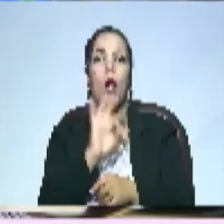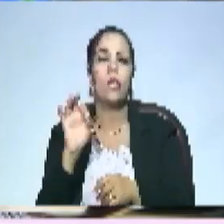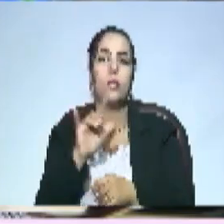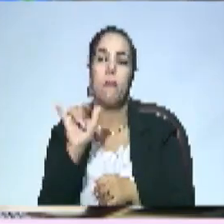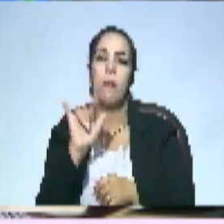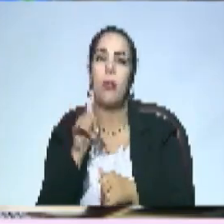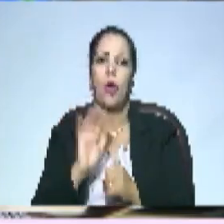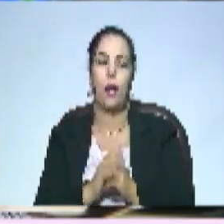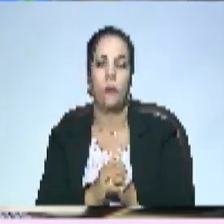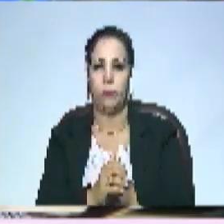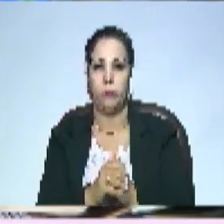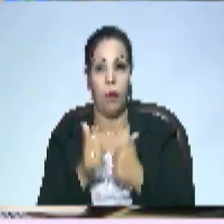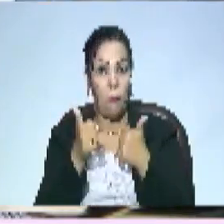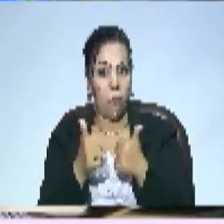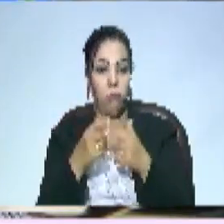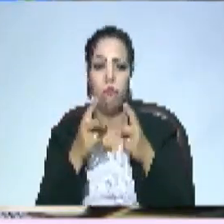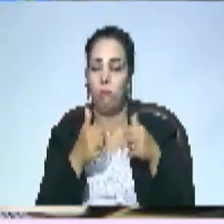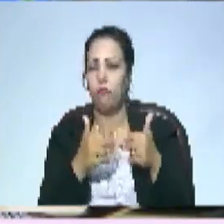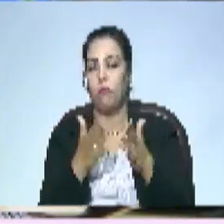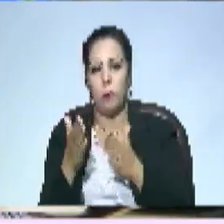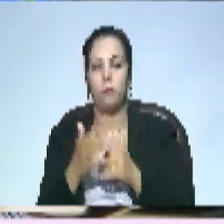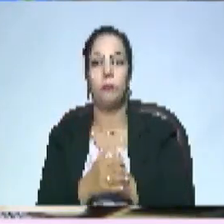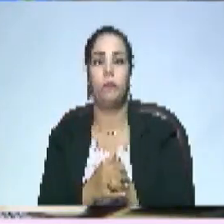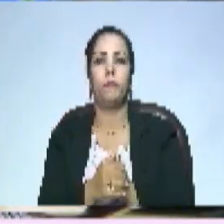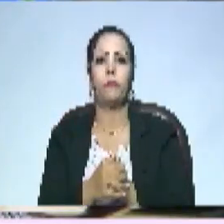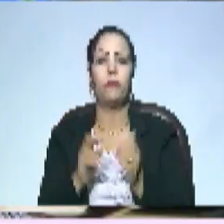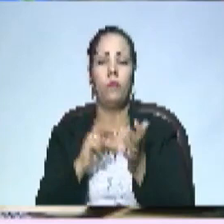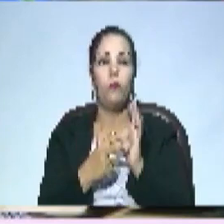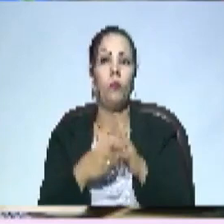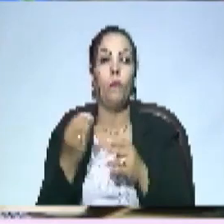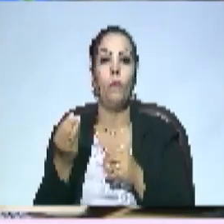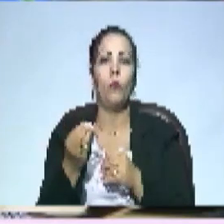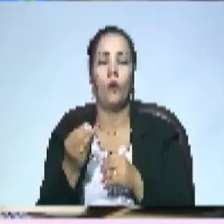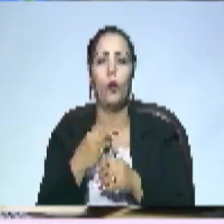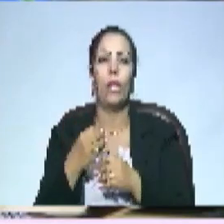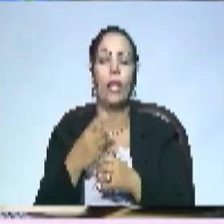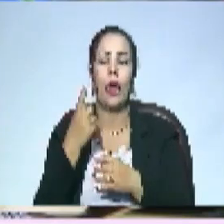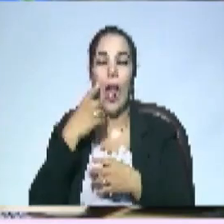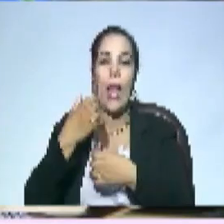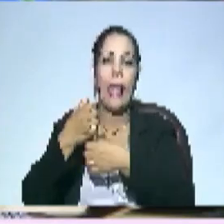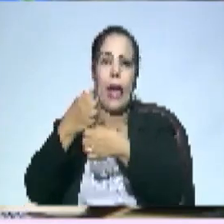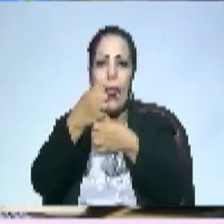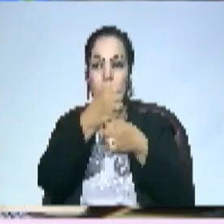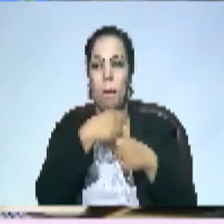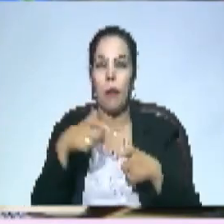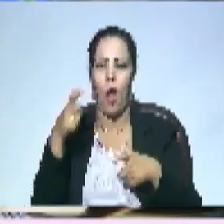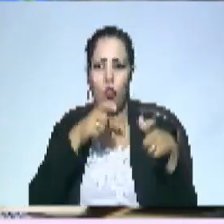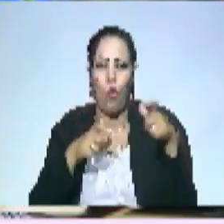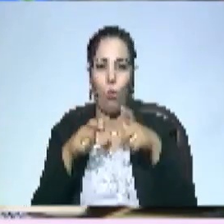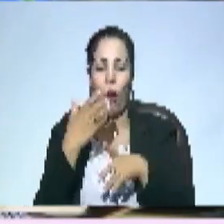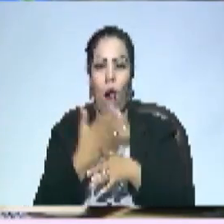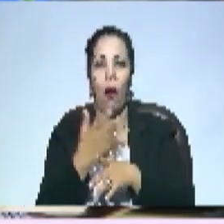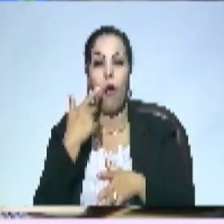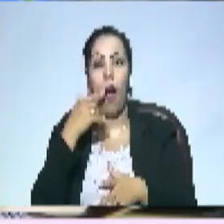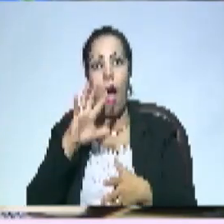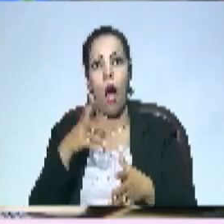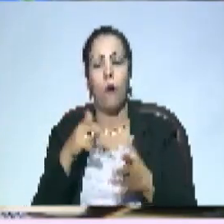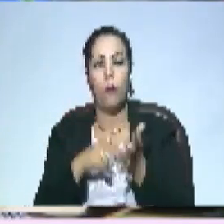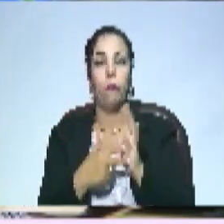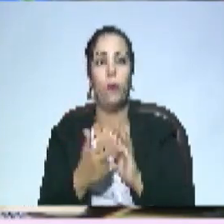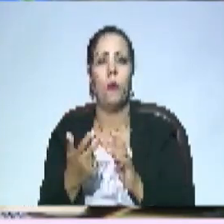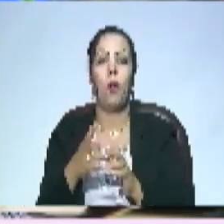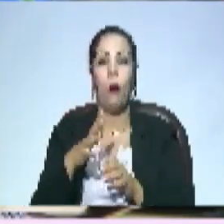العظمه. حلو كده؟ جميل. هناخد عليها شوية كريم شانتيه من ده، أو هناخد كده كل